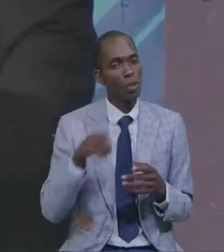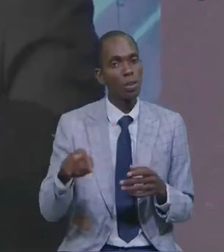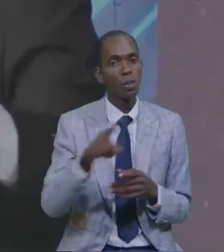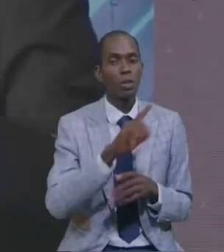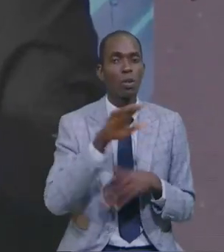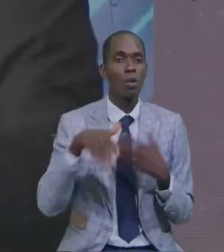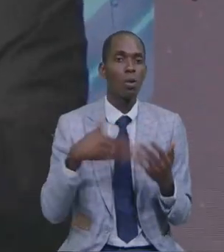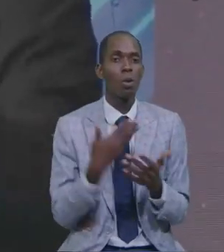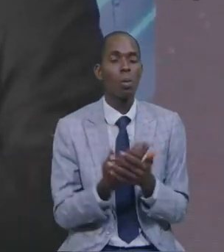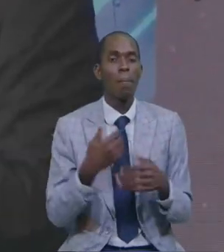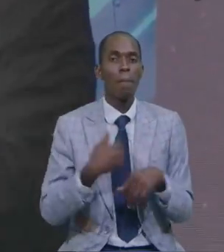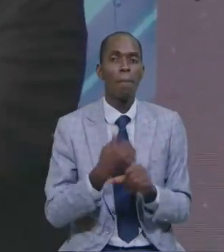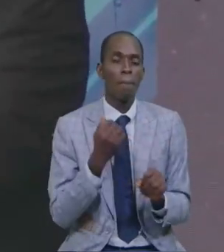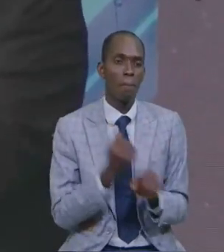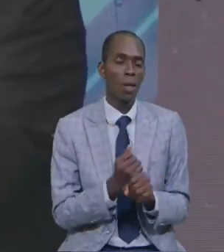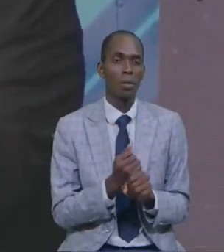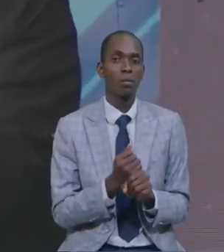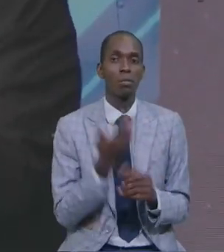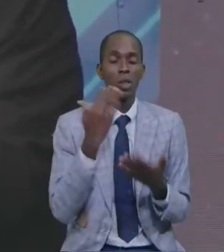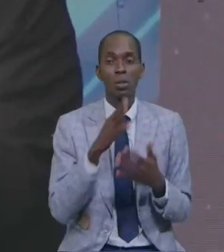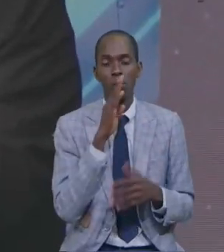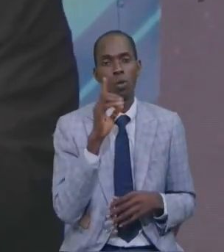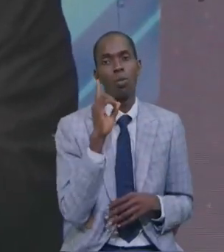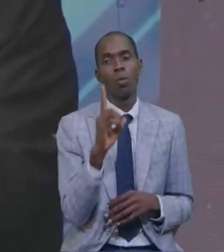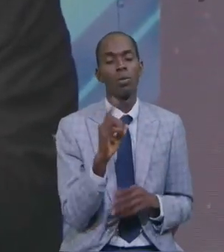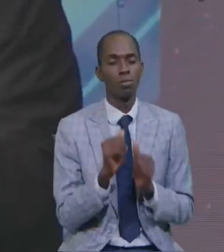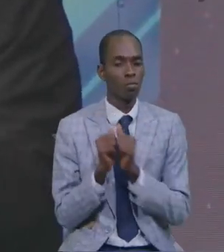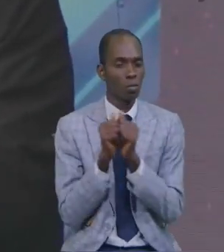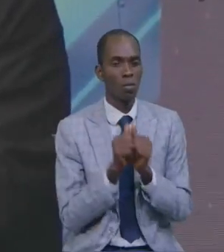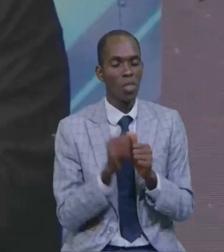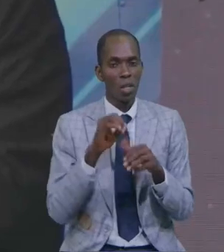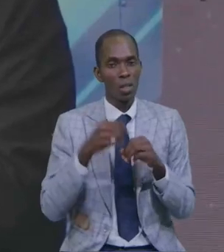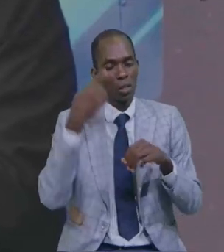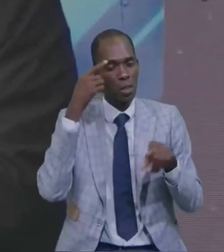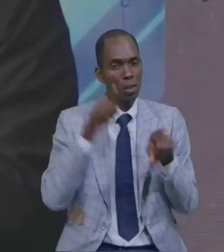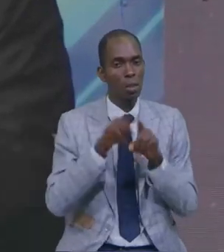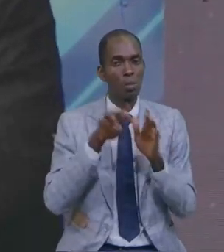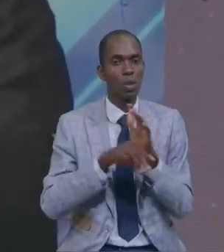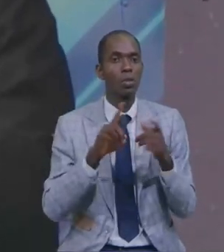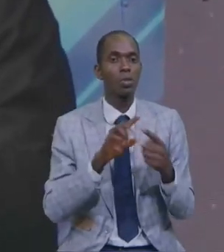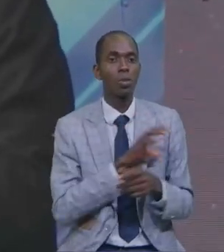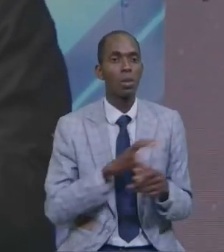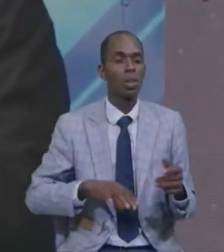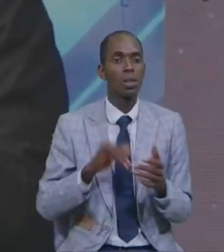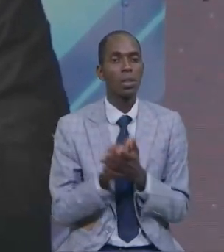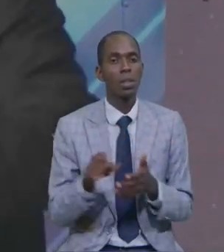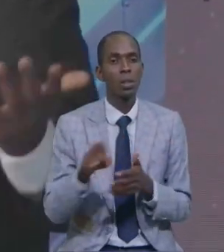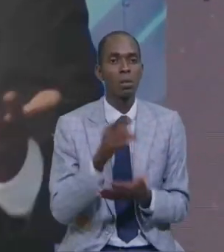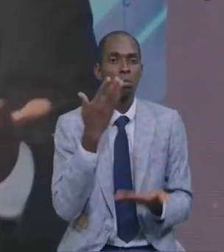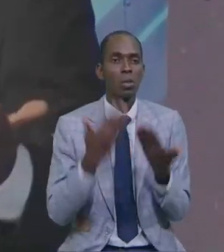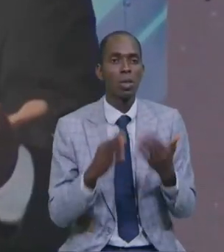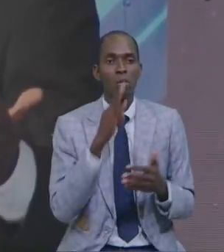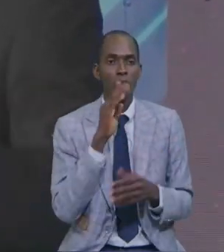conformément à Christ. Sois un, comme toi, Père, tu es en moi, et que je suis en